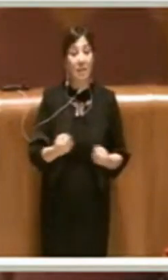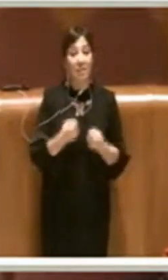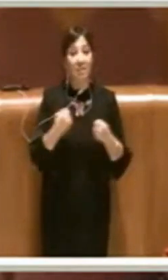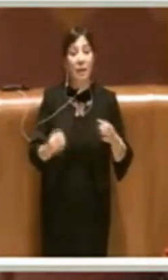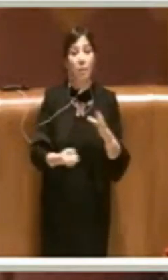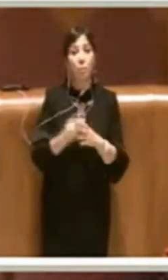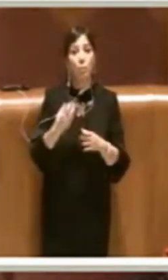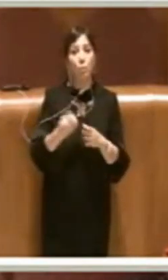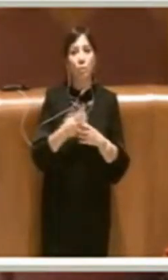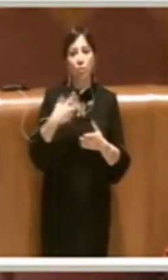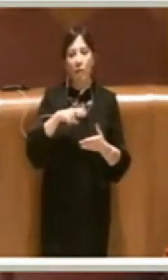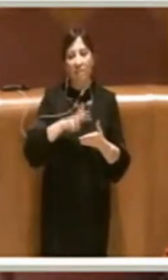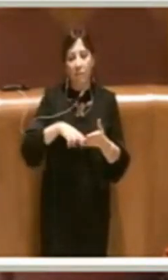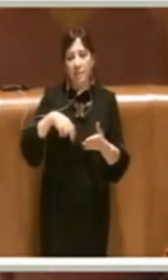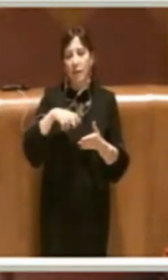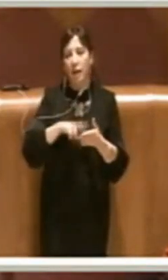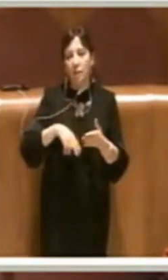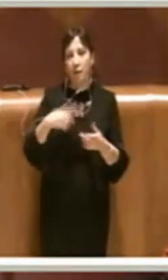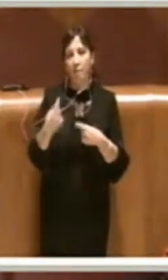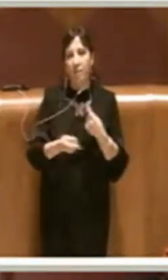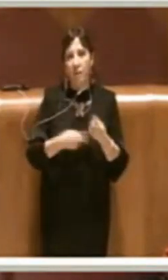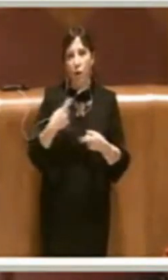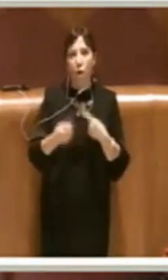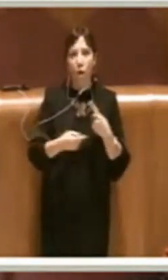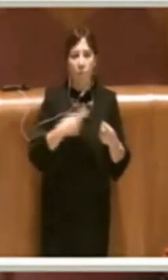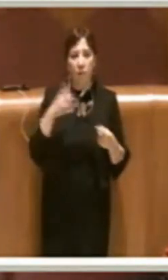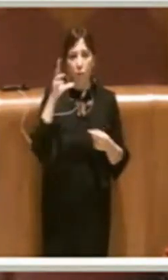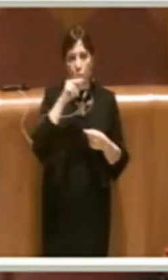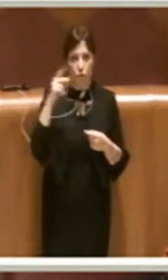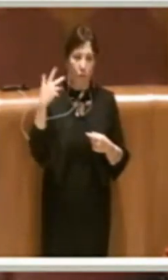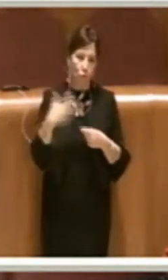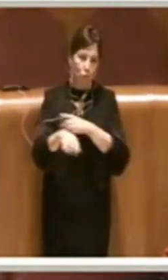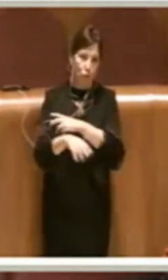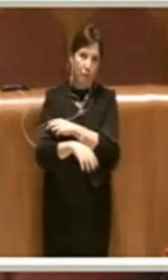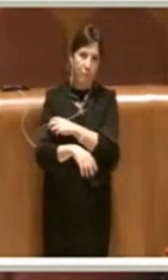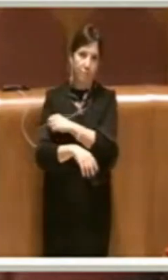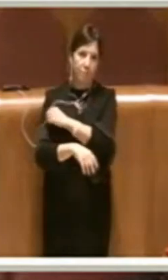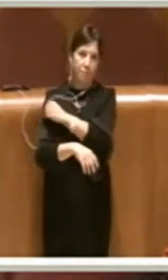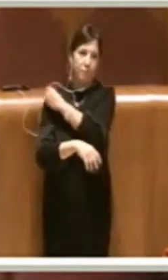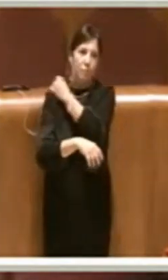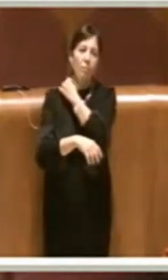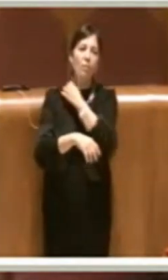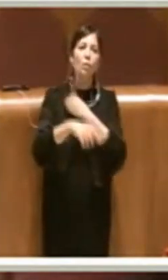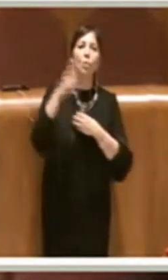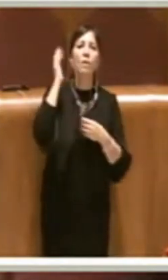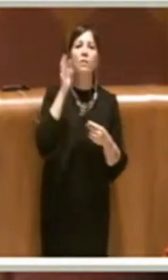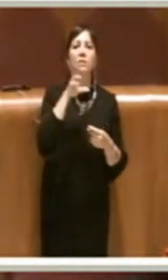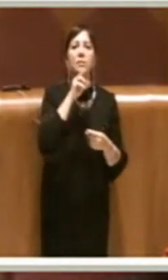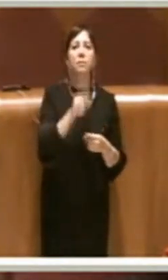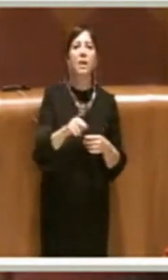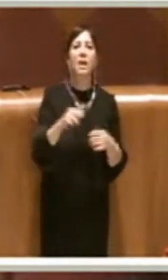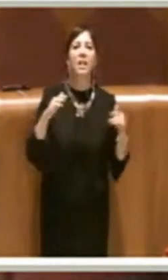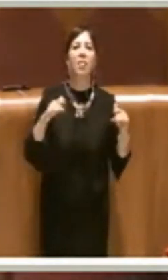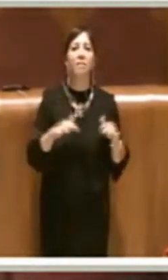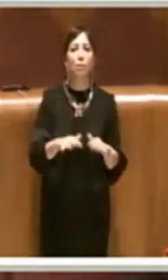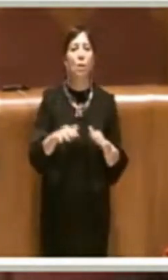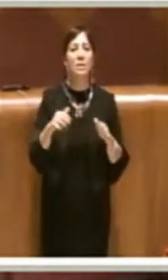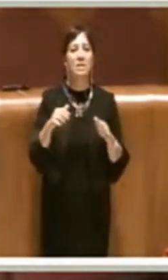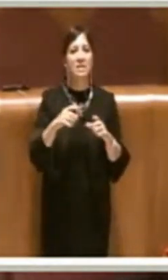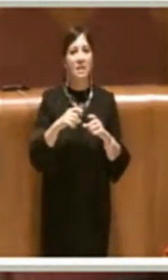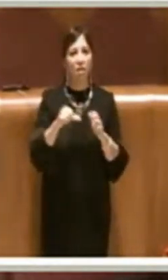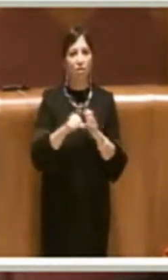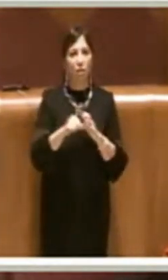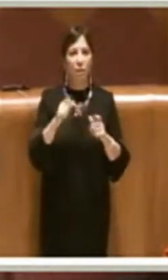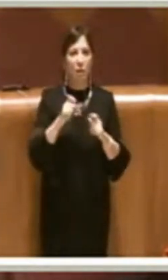sono vessate da tantissimi fenomeni che tutti noi conosciamo. Una volta si parlava della influenza dei centri